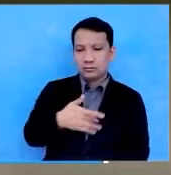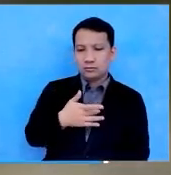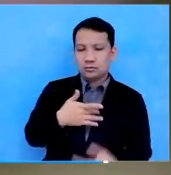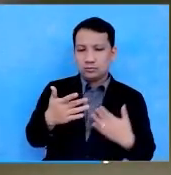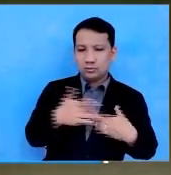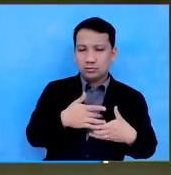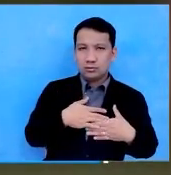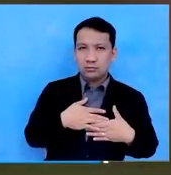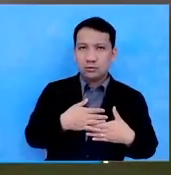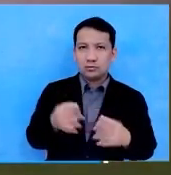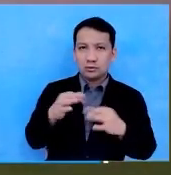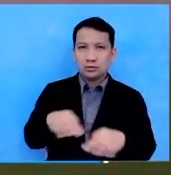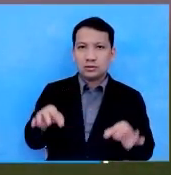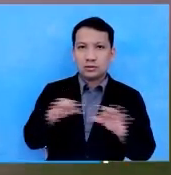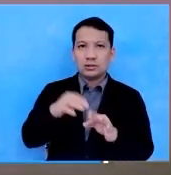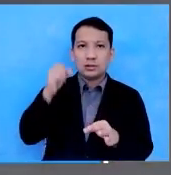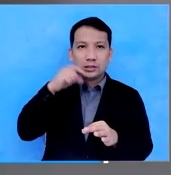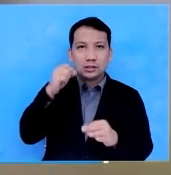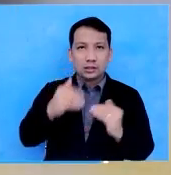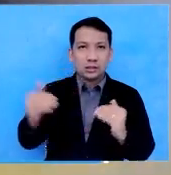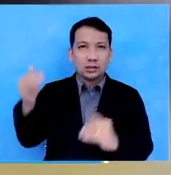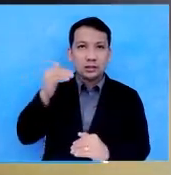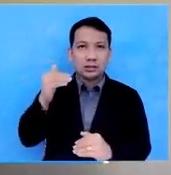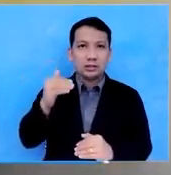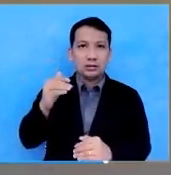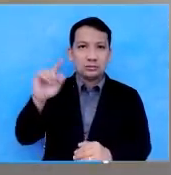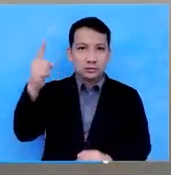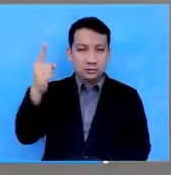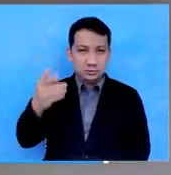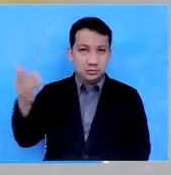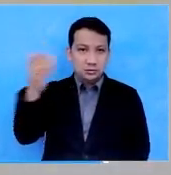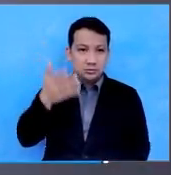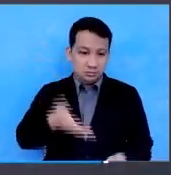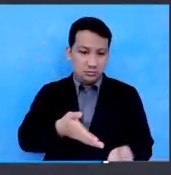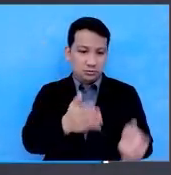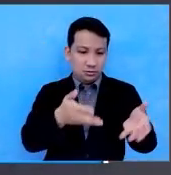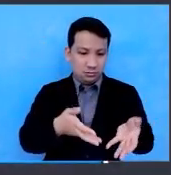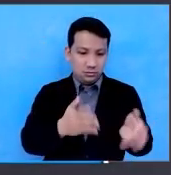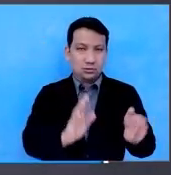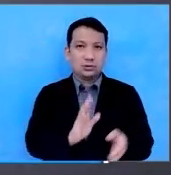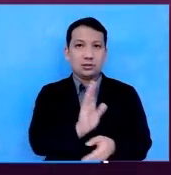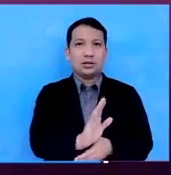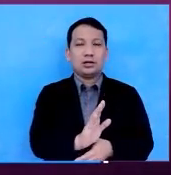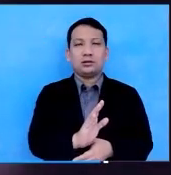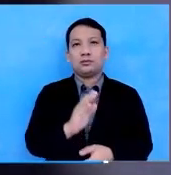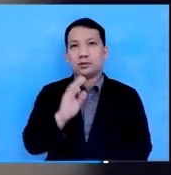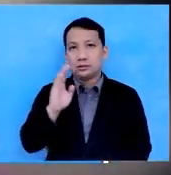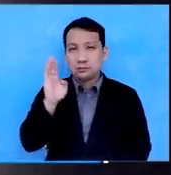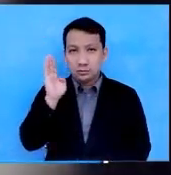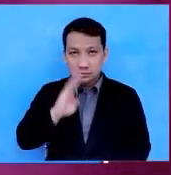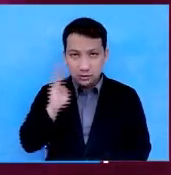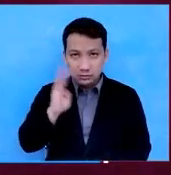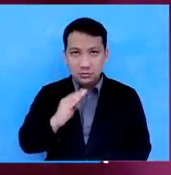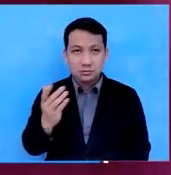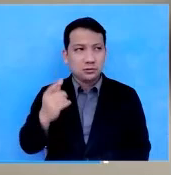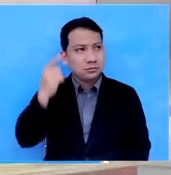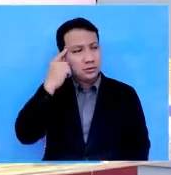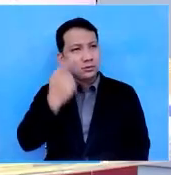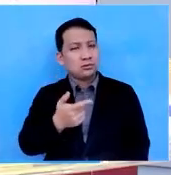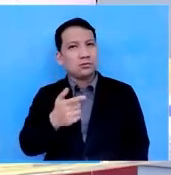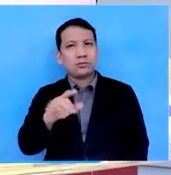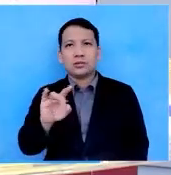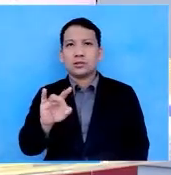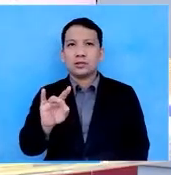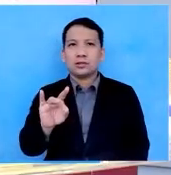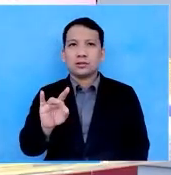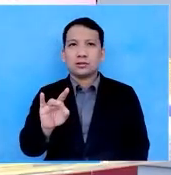palang ganito yung mga ate, ganito yung mga panganay. Talaga nag-giveaway po sila sa kanila mga kapatid. Kahit kung iisipin po 18th